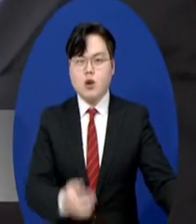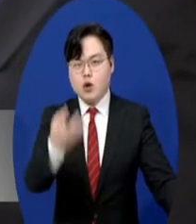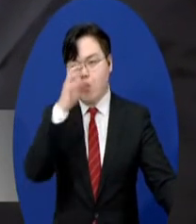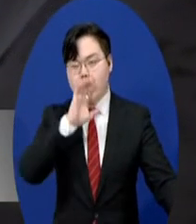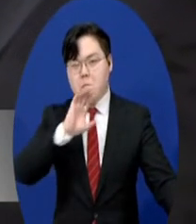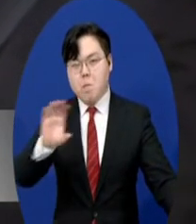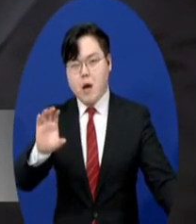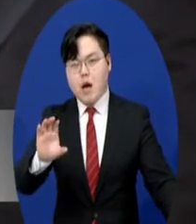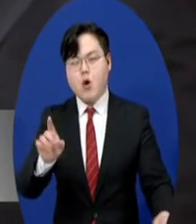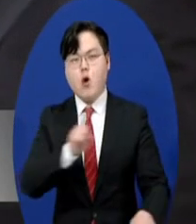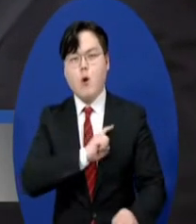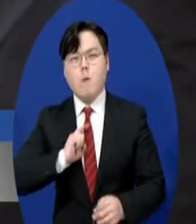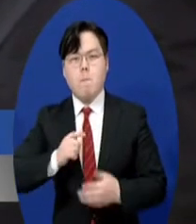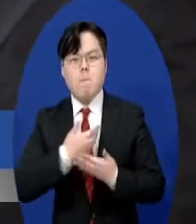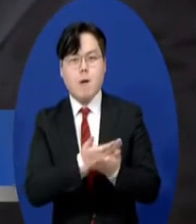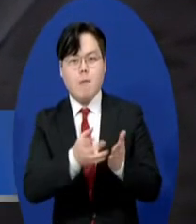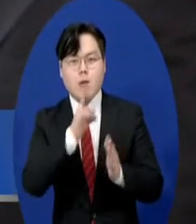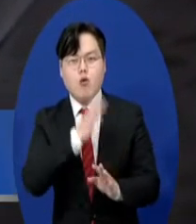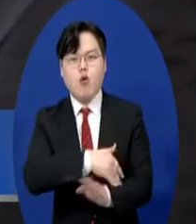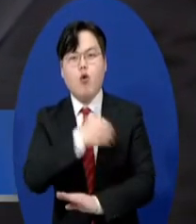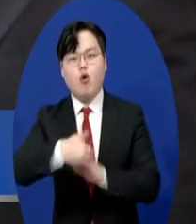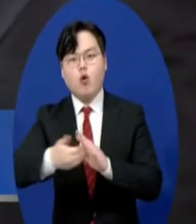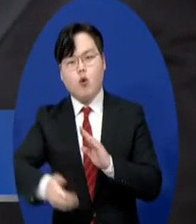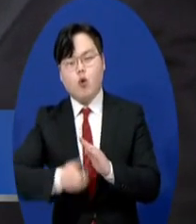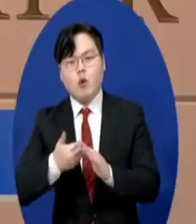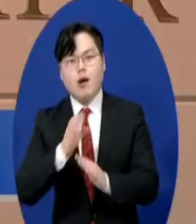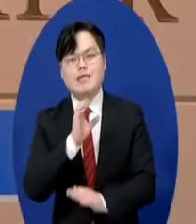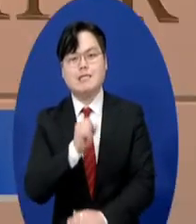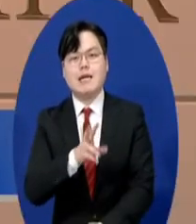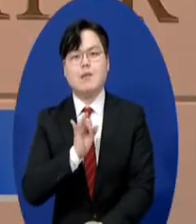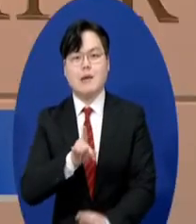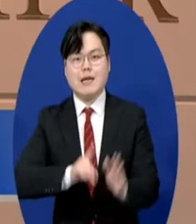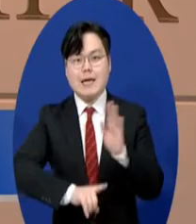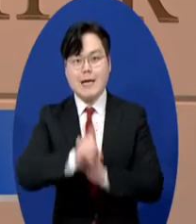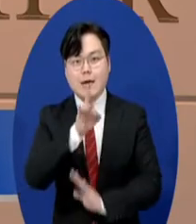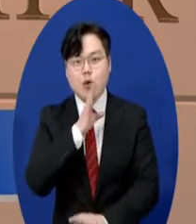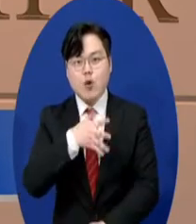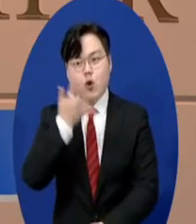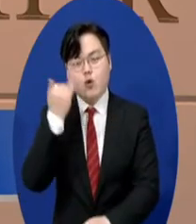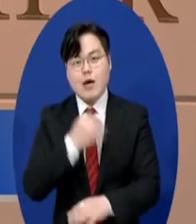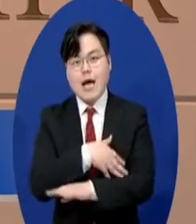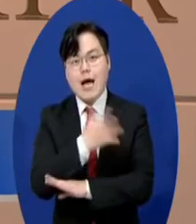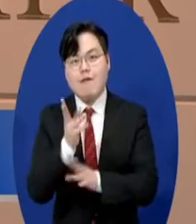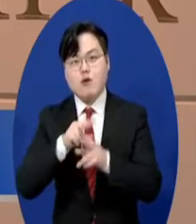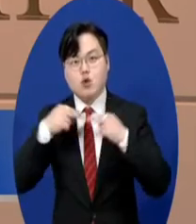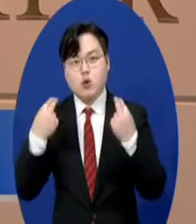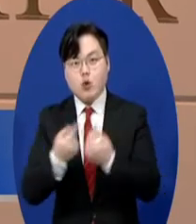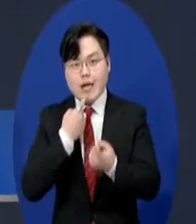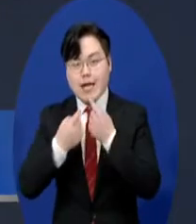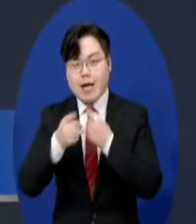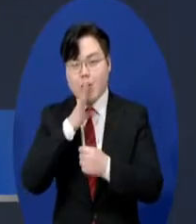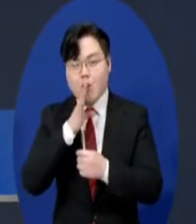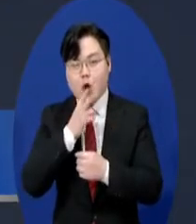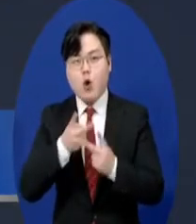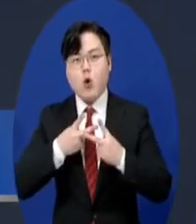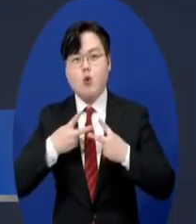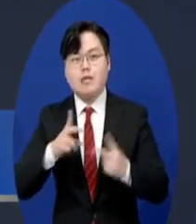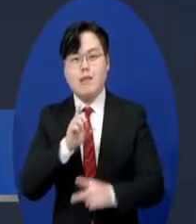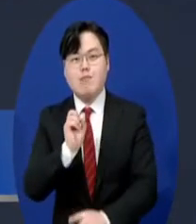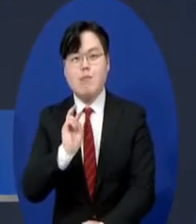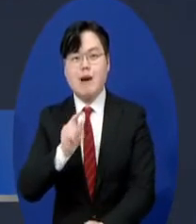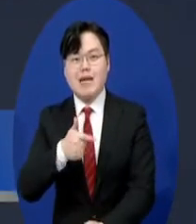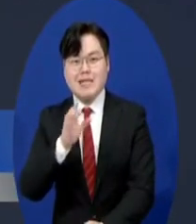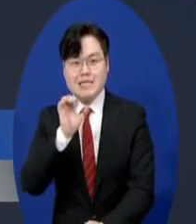Төрийн өмчит компаниудыг хувьчлах ажил уул уурхайн салбраас эхлэх хүлээлт байна. Хаврын чуулганаар хилцгэр хүлээгдэж байгаа үндэсний баялагын сангийн тухай хуулийн